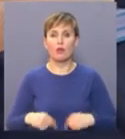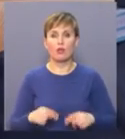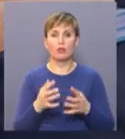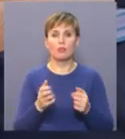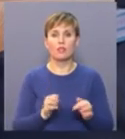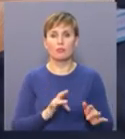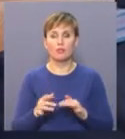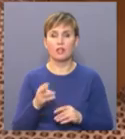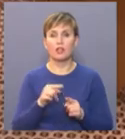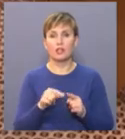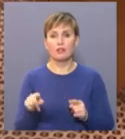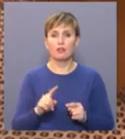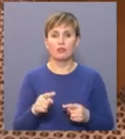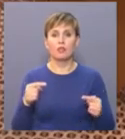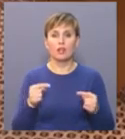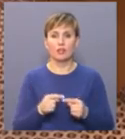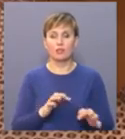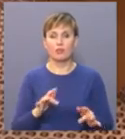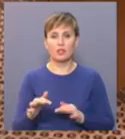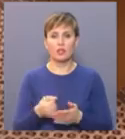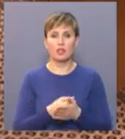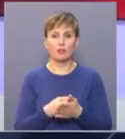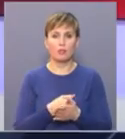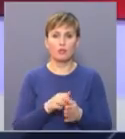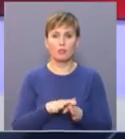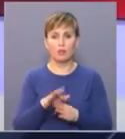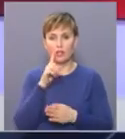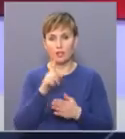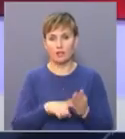орган примет меры для того, чтобы конкретными действиями добиться полного доверия граждан.